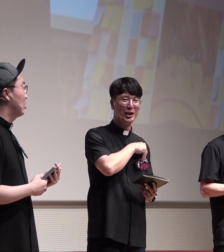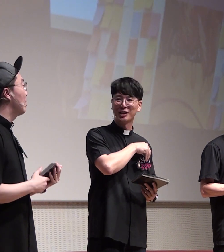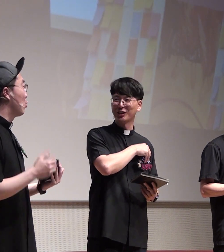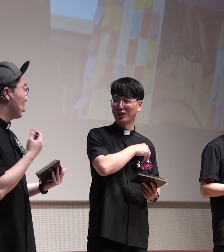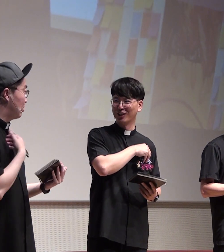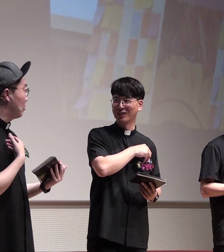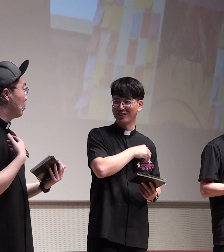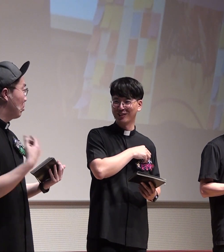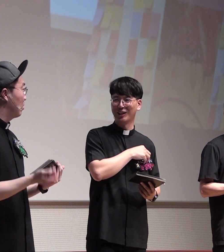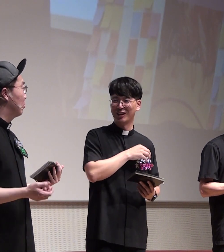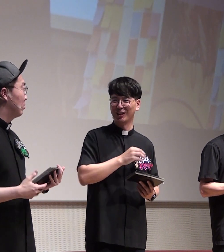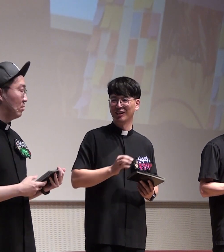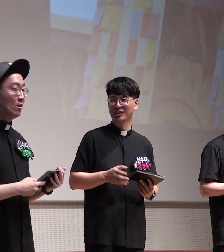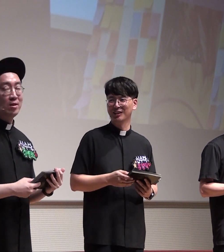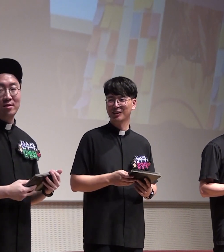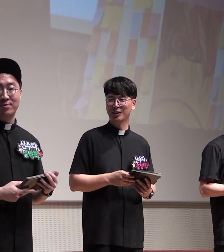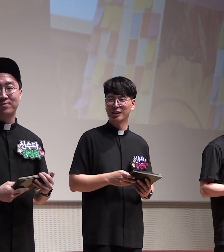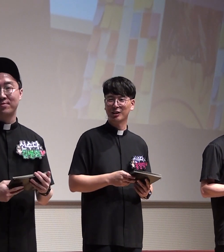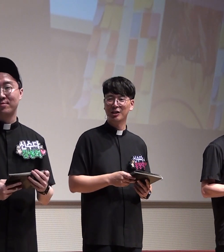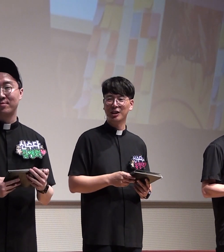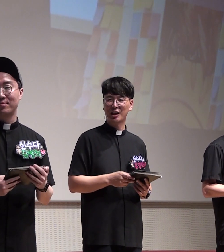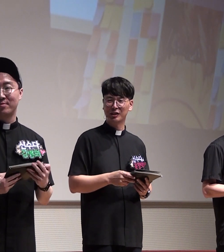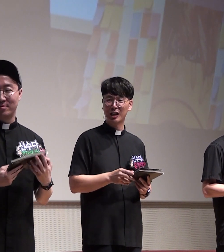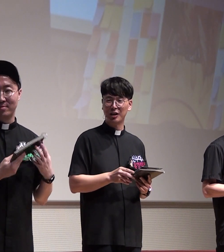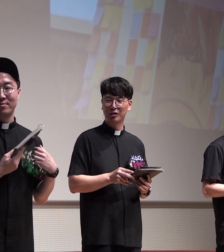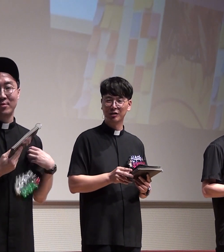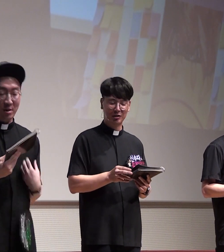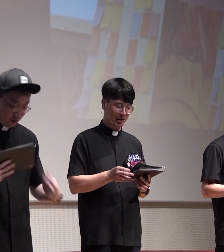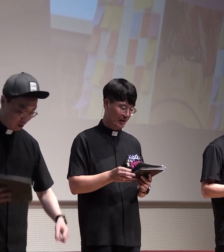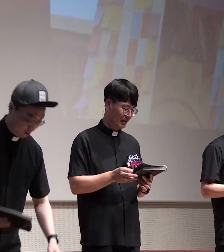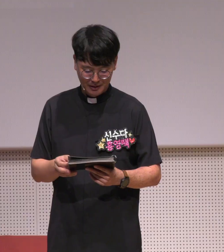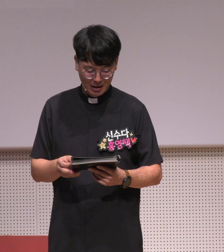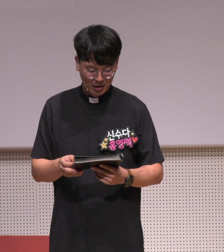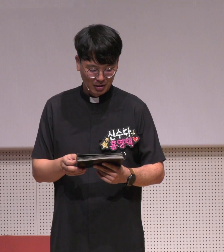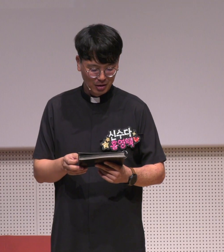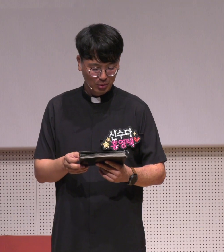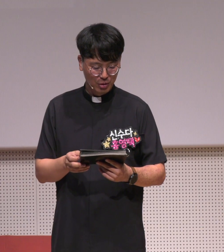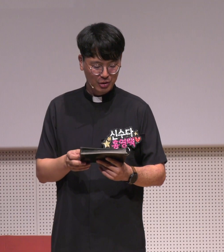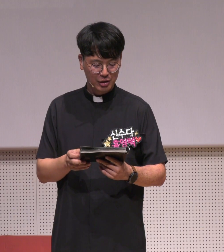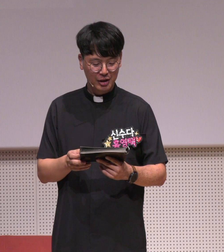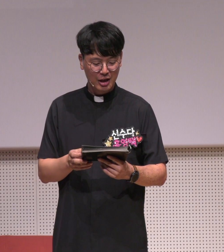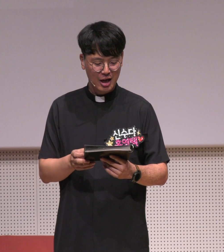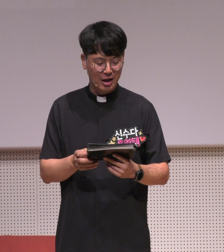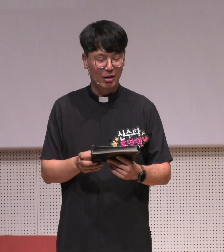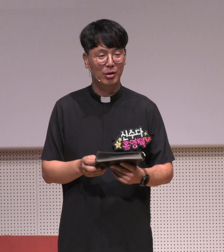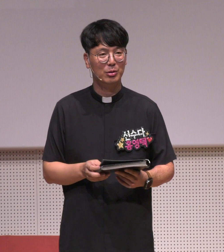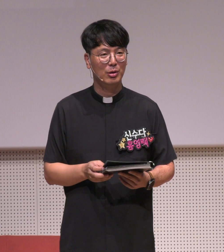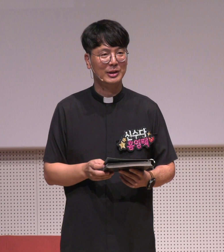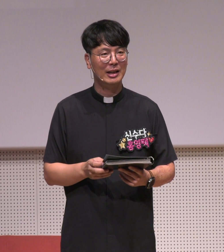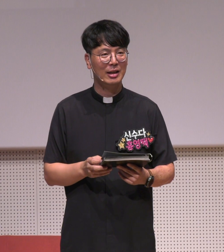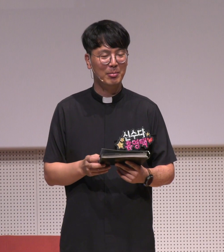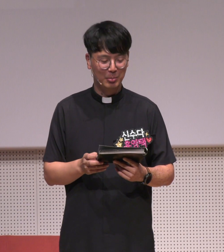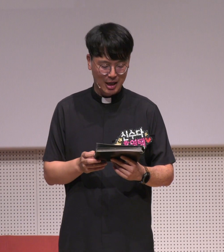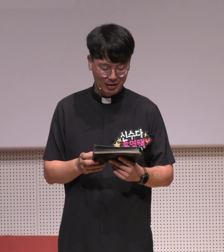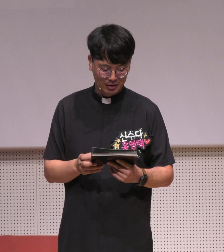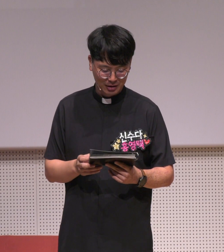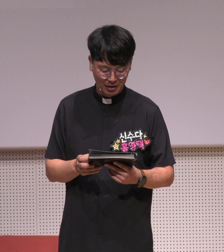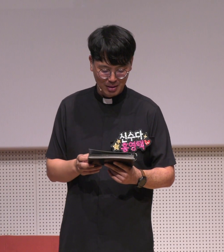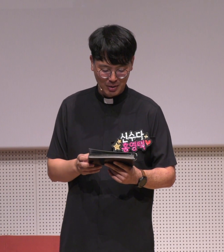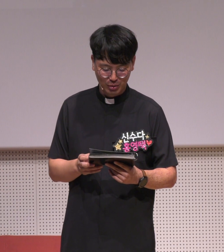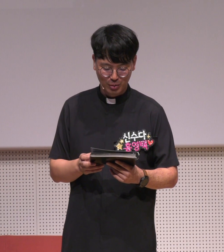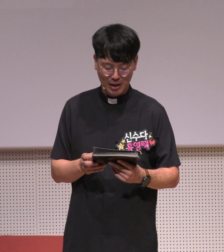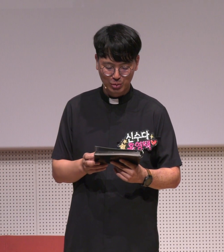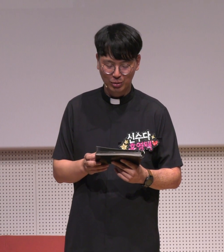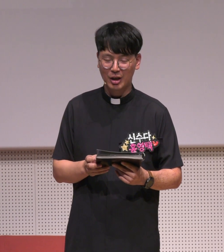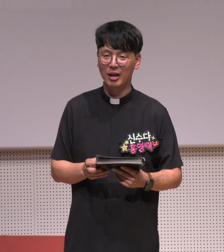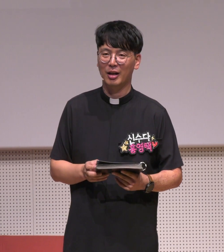더워서 고생하셨다는 저만 못 봤죠. 그렇죠. 네. 그날이라 기억이 나네요. 네. 또 네, 저희가 또 장남 반,